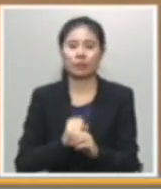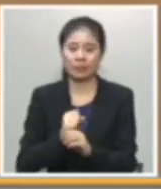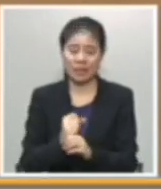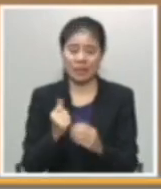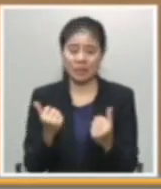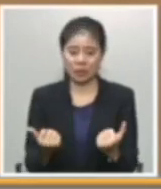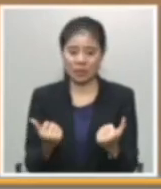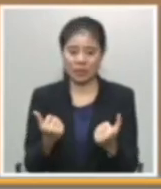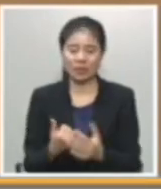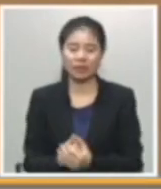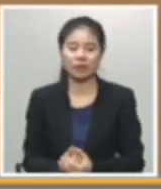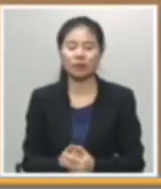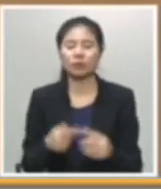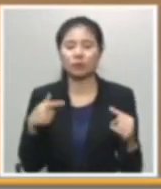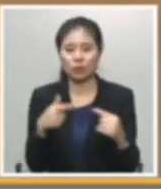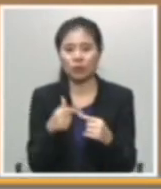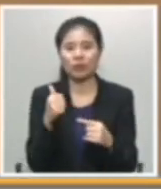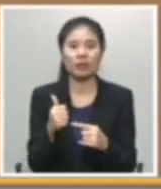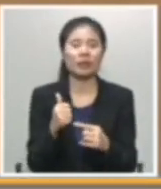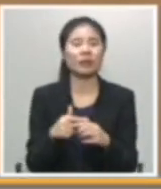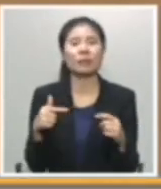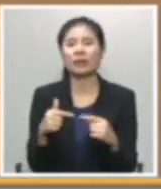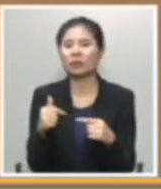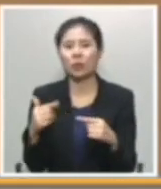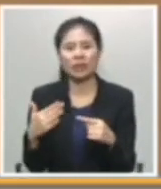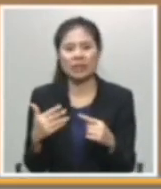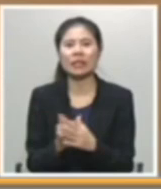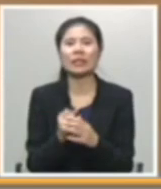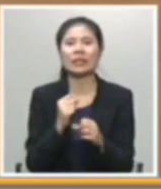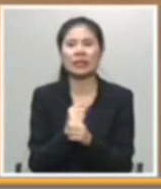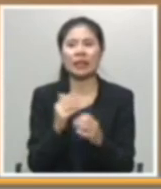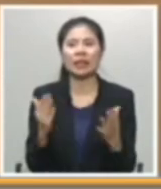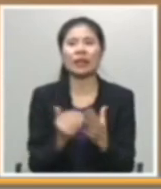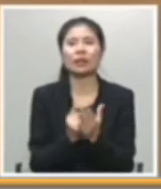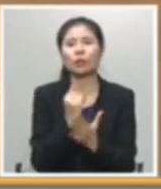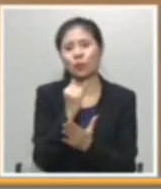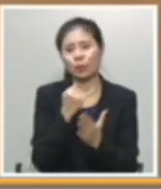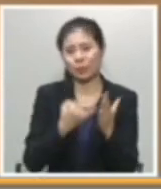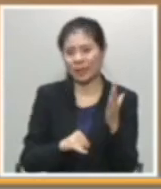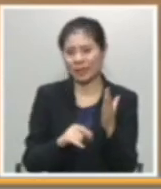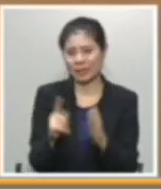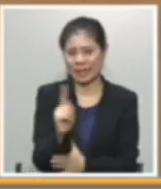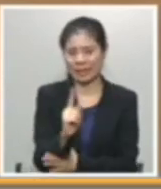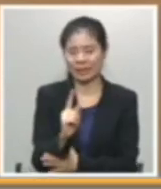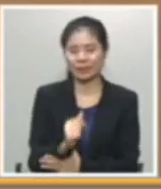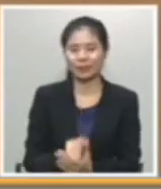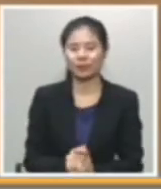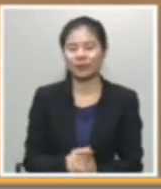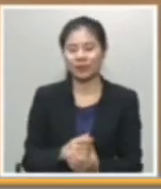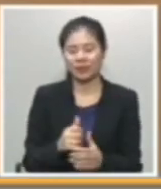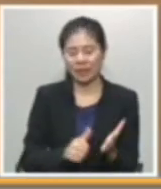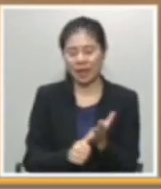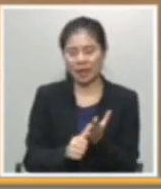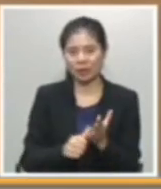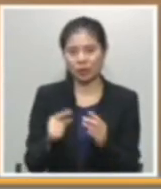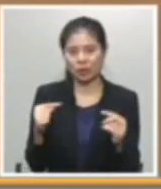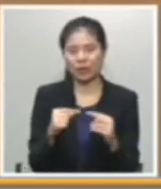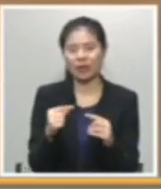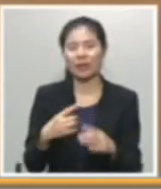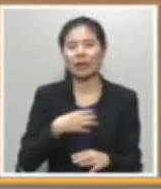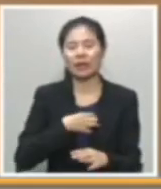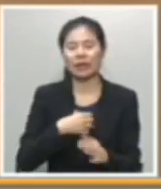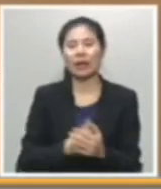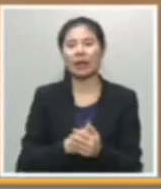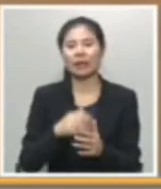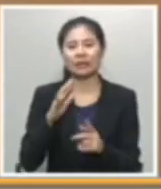ดนี้นี่มันเหมาะสมไม่เหมาะสมยังไงอะไรต่างๆถูกต้องหรือไม่ถูกต้องนะครับฉะนั้นอยากให้ท่านเสรีเข้าสู่เนื้อหาง